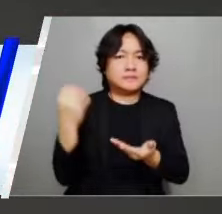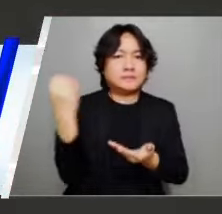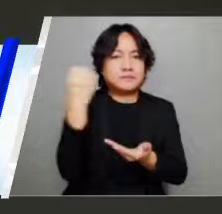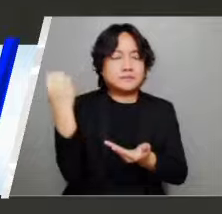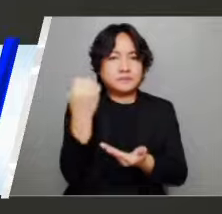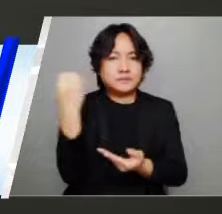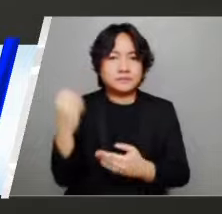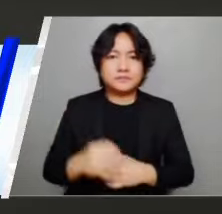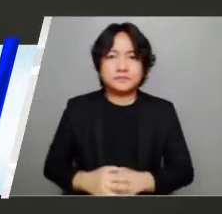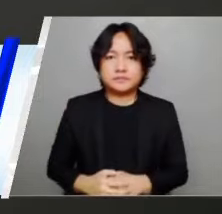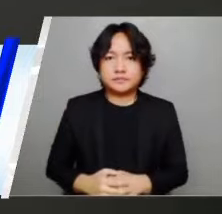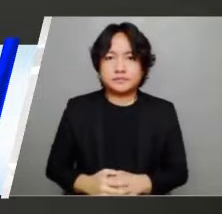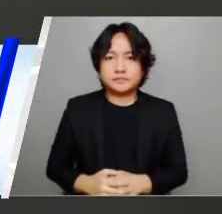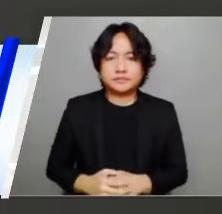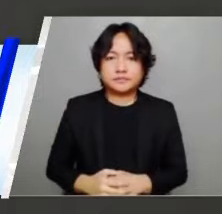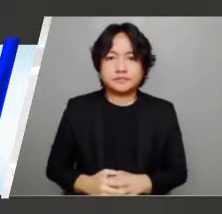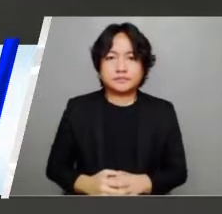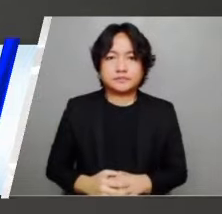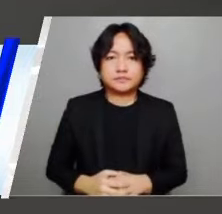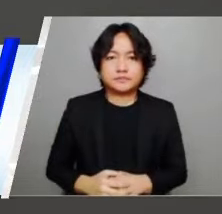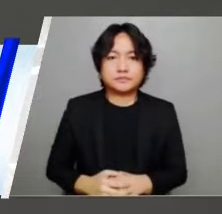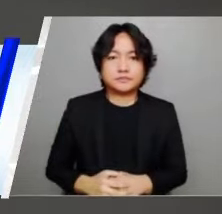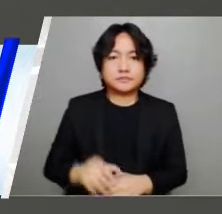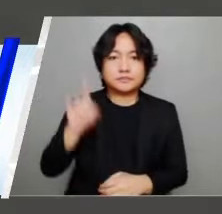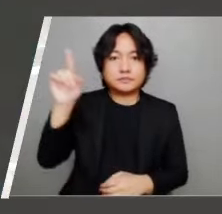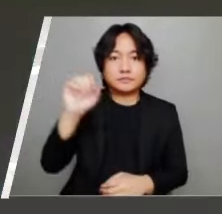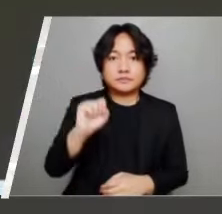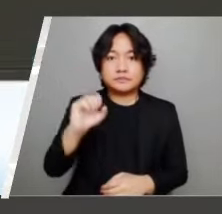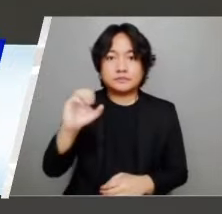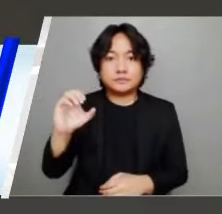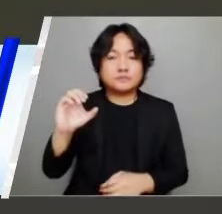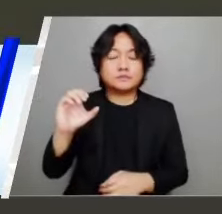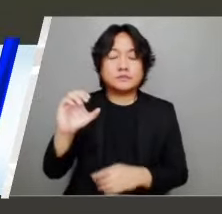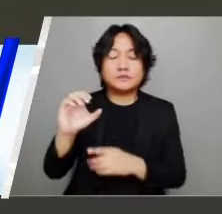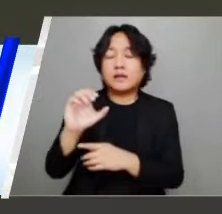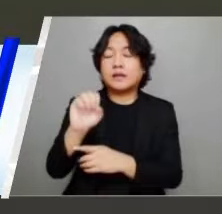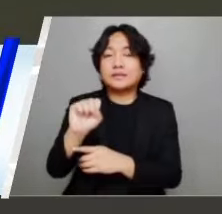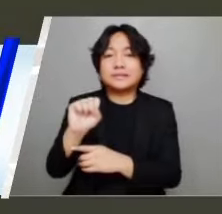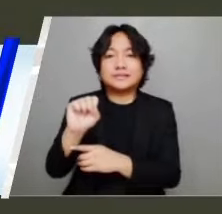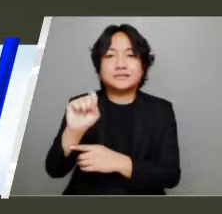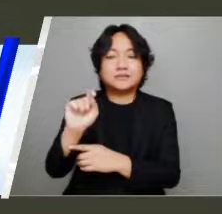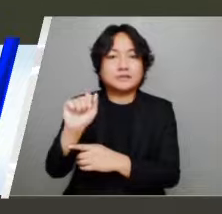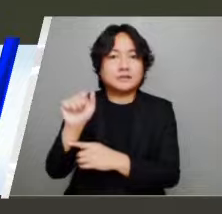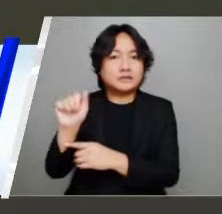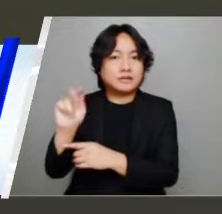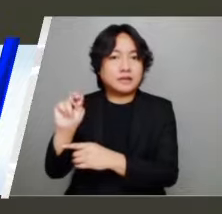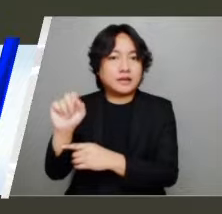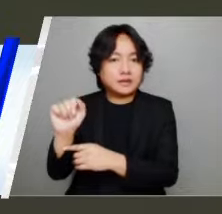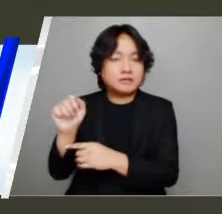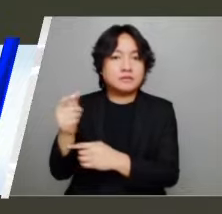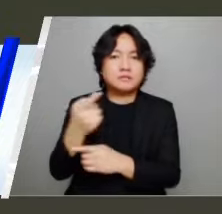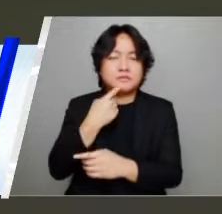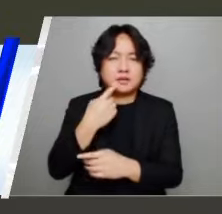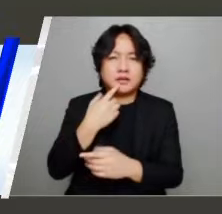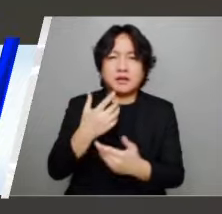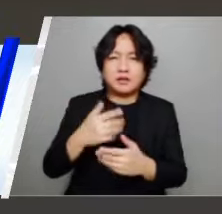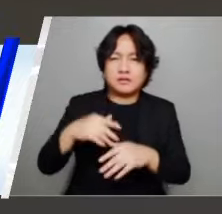Sa bayan ng Santa Ana, kakambal rin ng ulan ang lakas ng hangin. Makulimlim at halos zero visibility sa lugar.